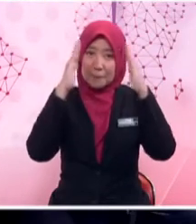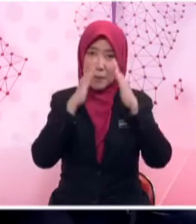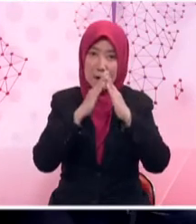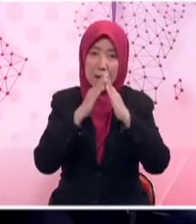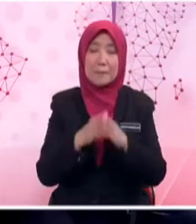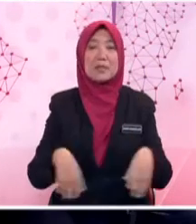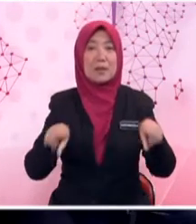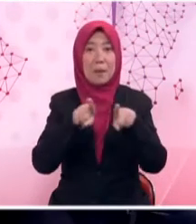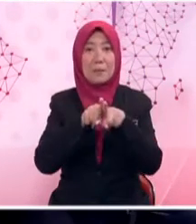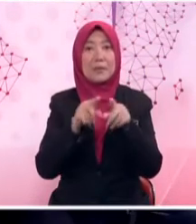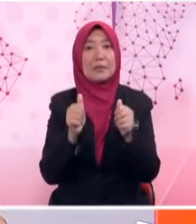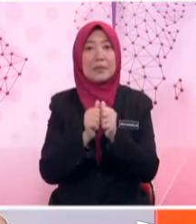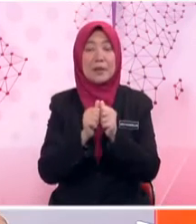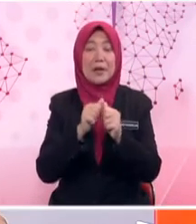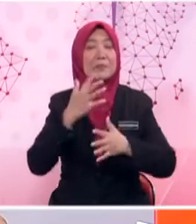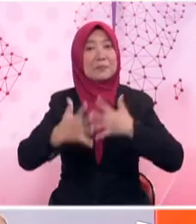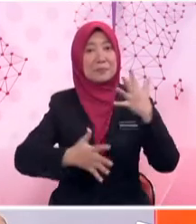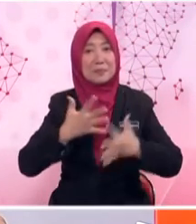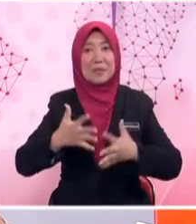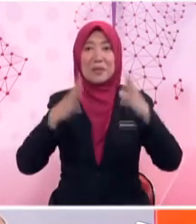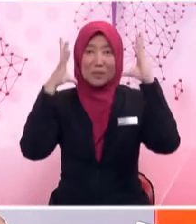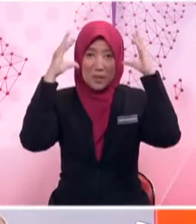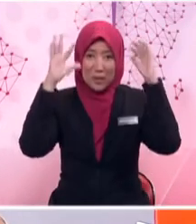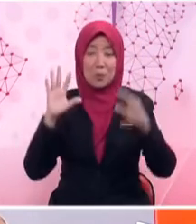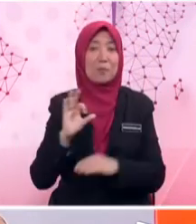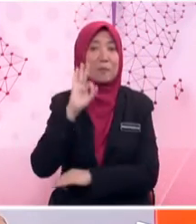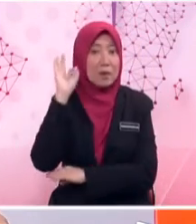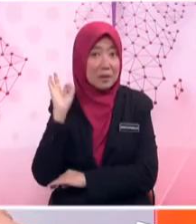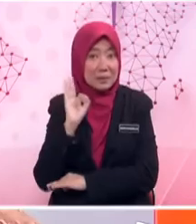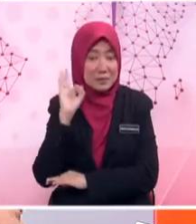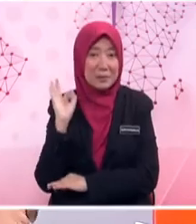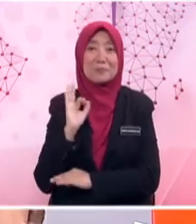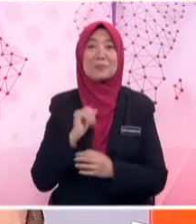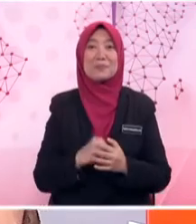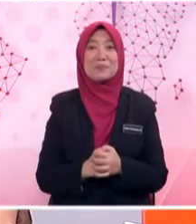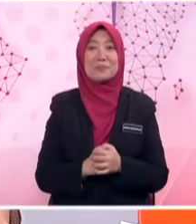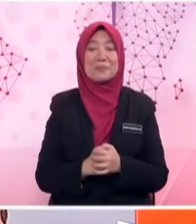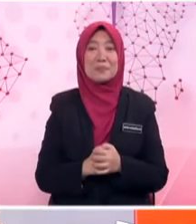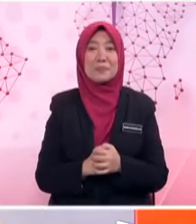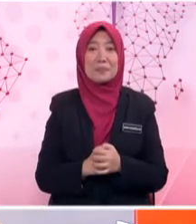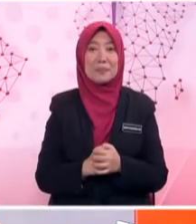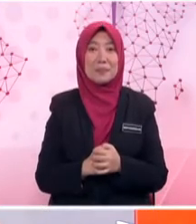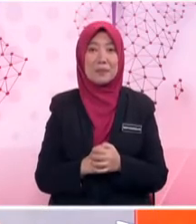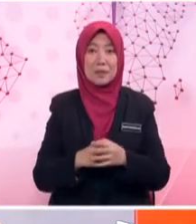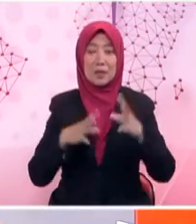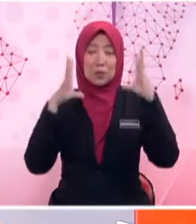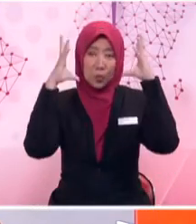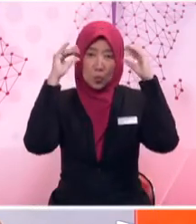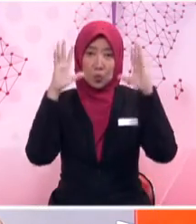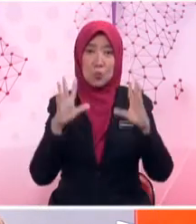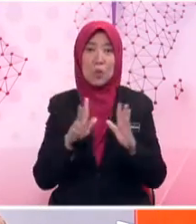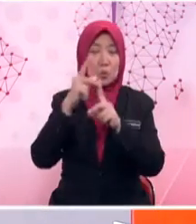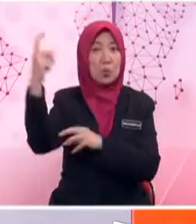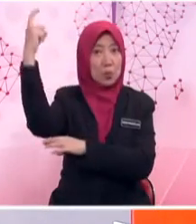bersama dengan juru bahasa kita hari ini, Cikgu Nur Farazilah Abdul Rahim yang juga merupakan guru